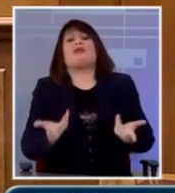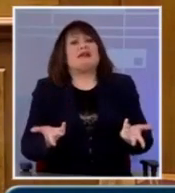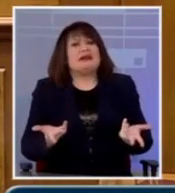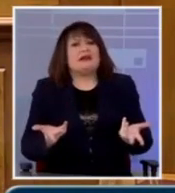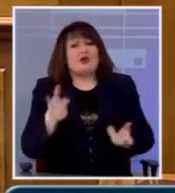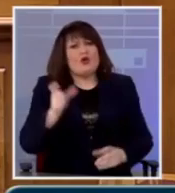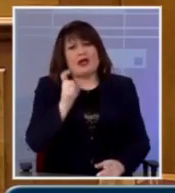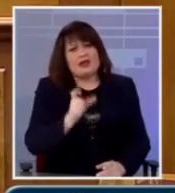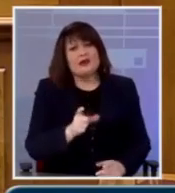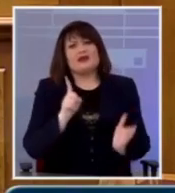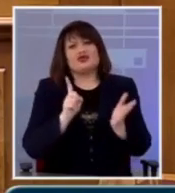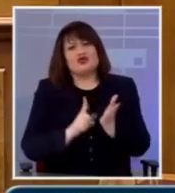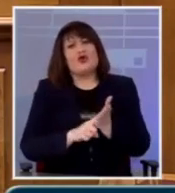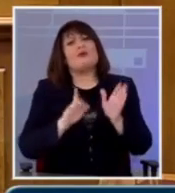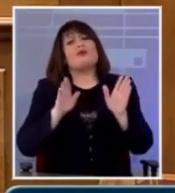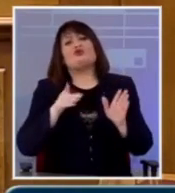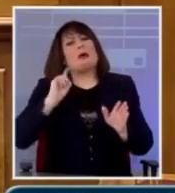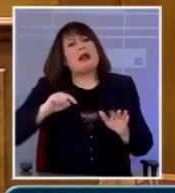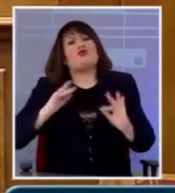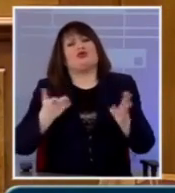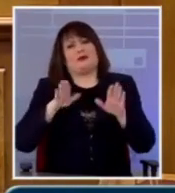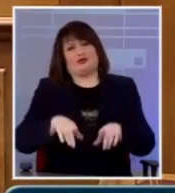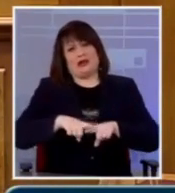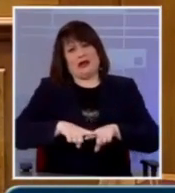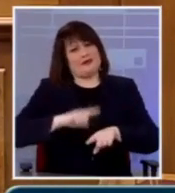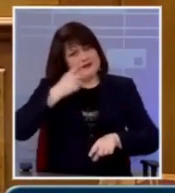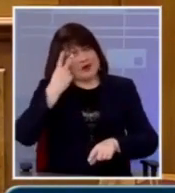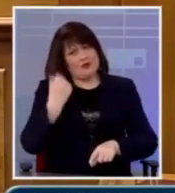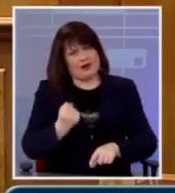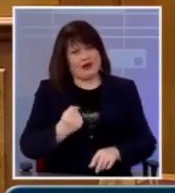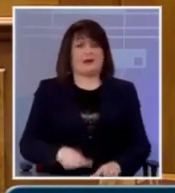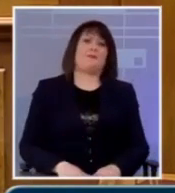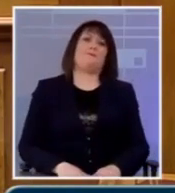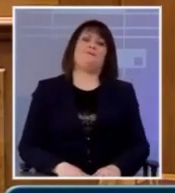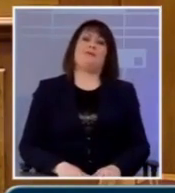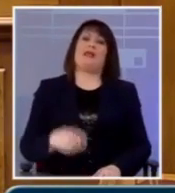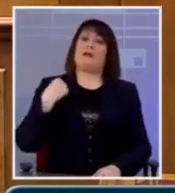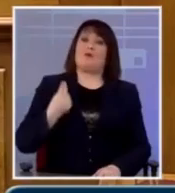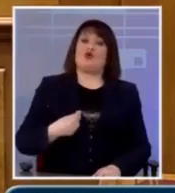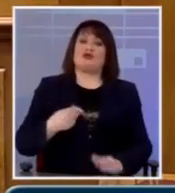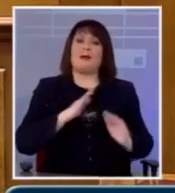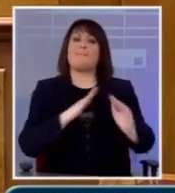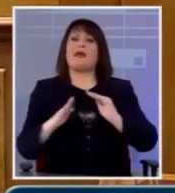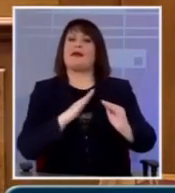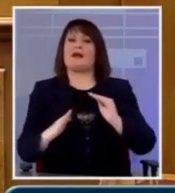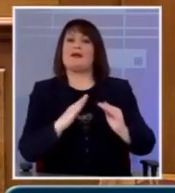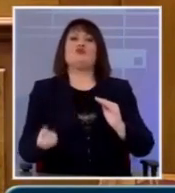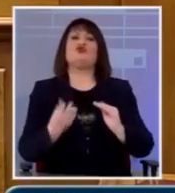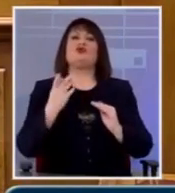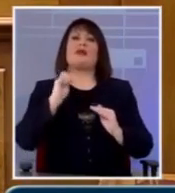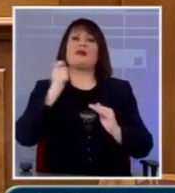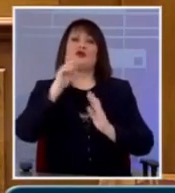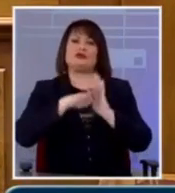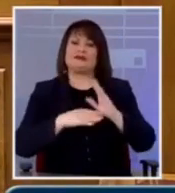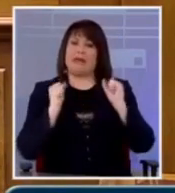καθενός ή την ομιμότητα παραμονής στη χώρα. Ανασυγκροτούμε τη δημόσια περίθαλψη στην κατεύθυνση ενός νέου εθνικού συστήματος